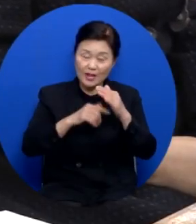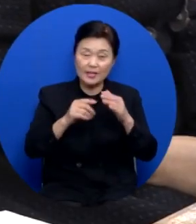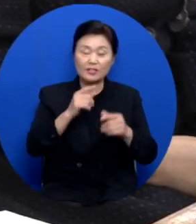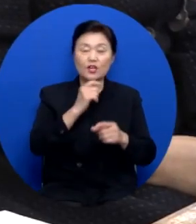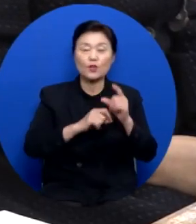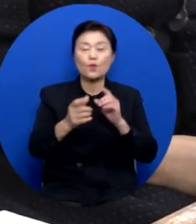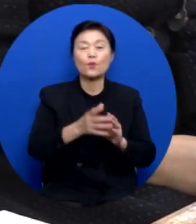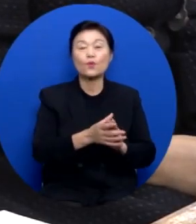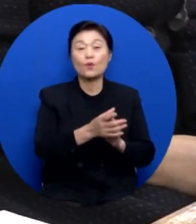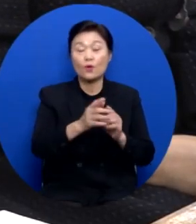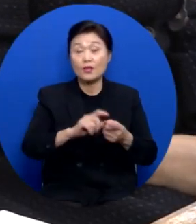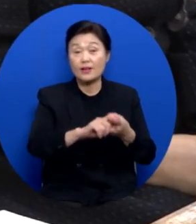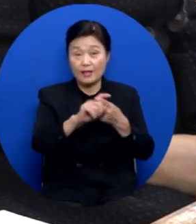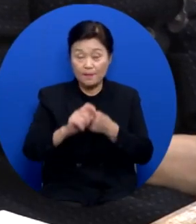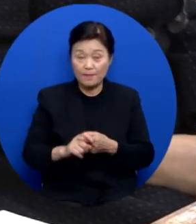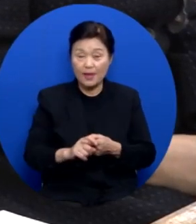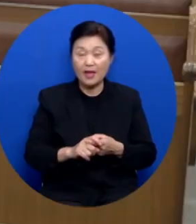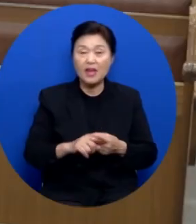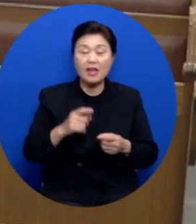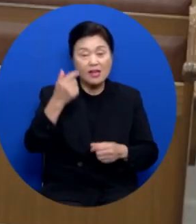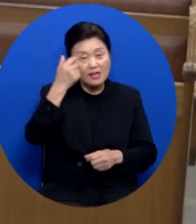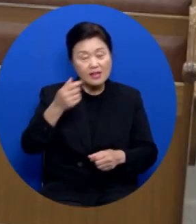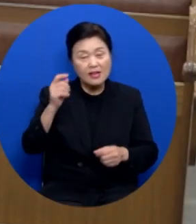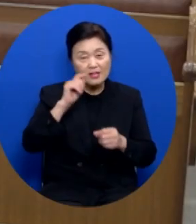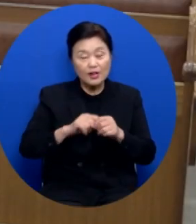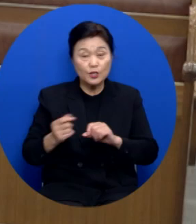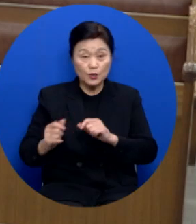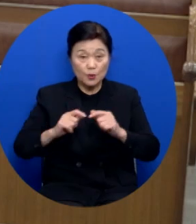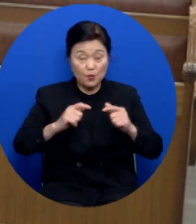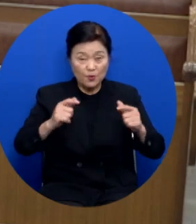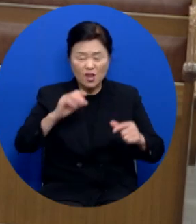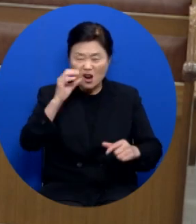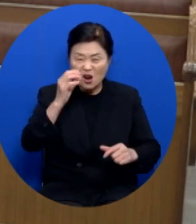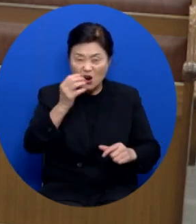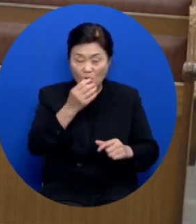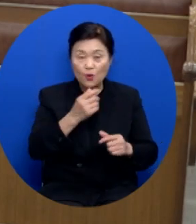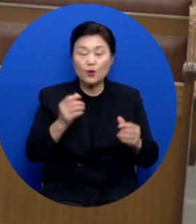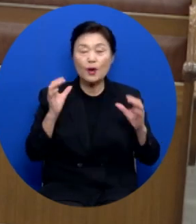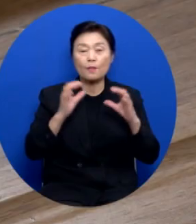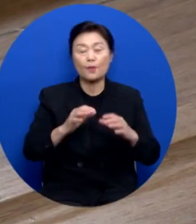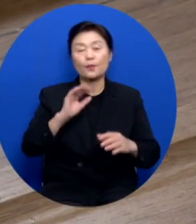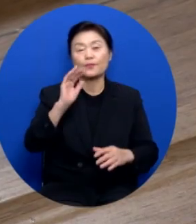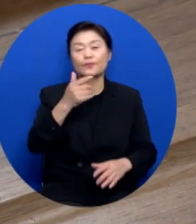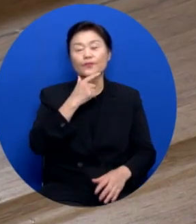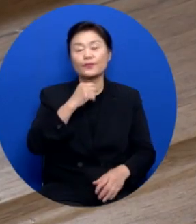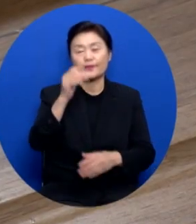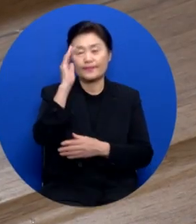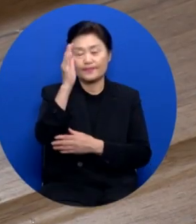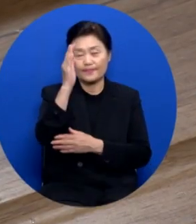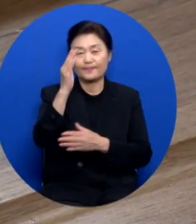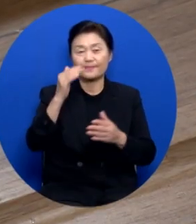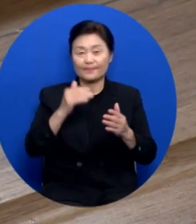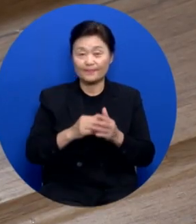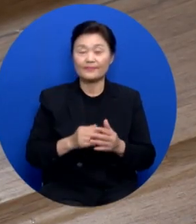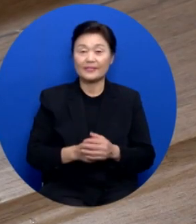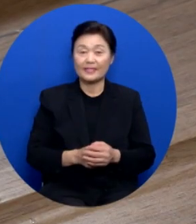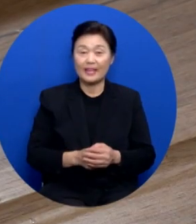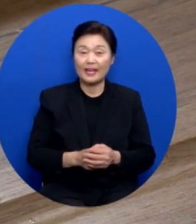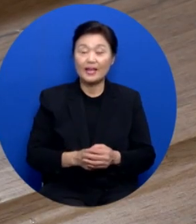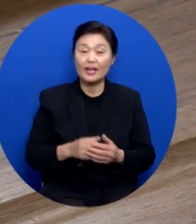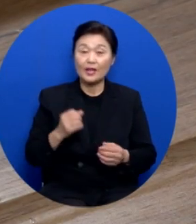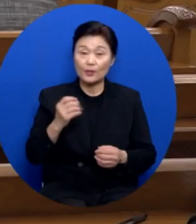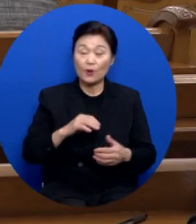연합해 대구 경북 지역의 영적인 부흥을 일으키는 거룩한 공동체가 되길 바란다고 전했습니다.